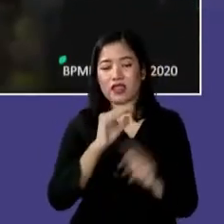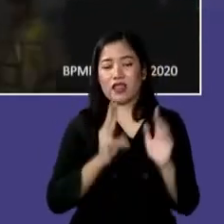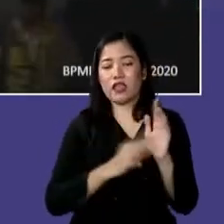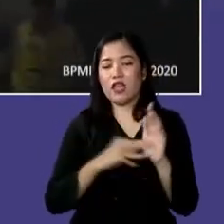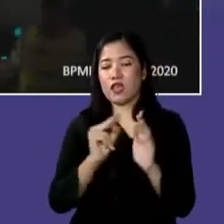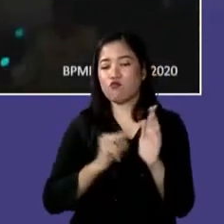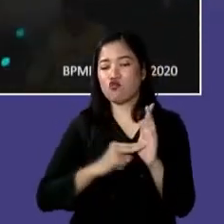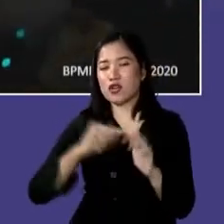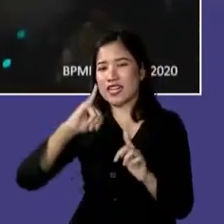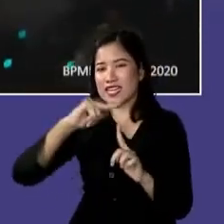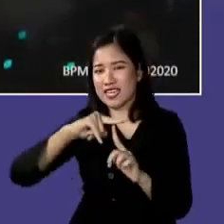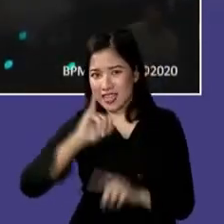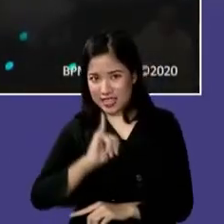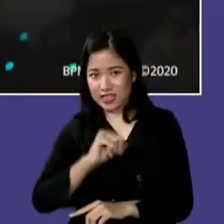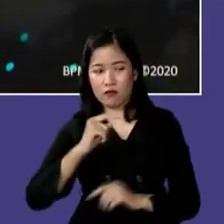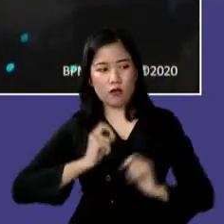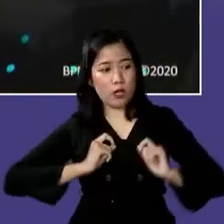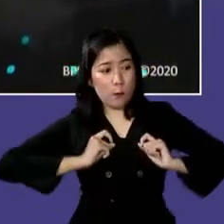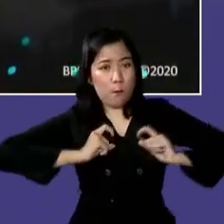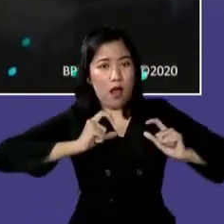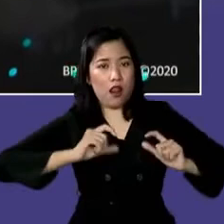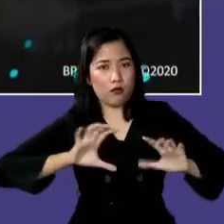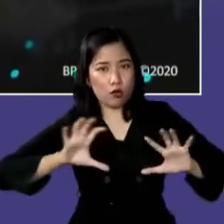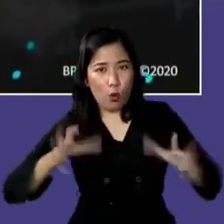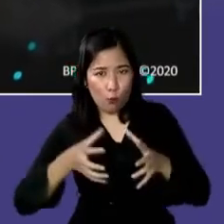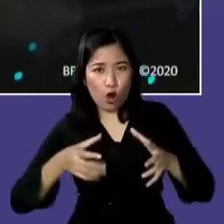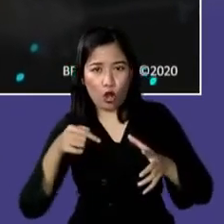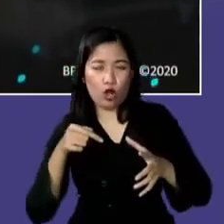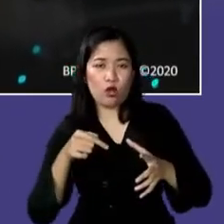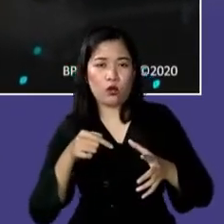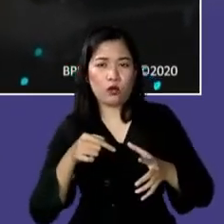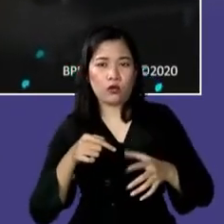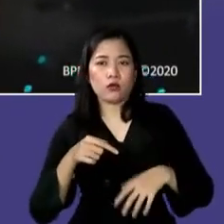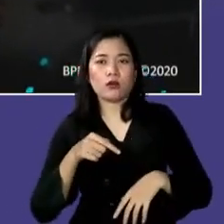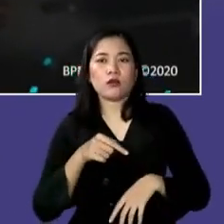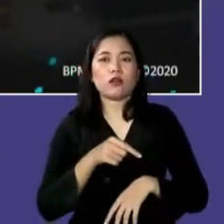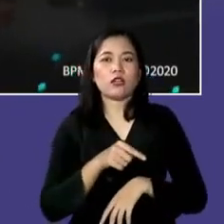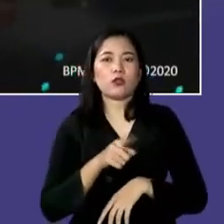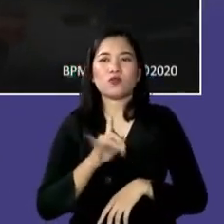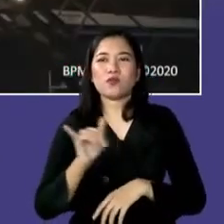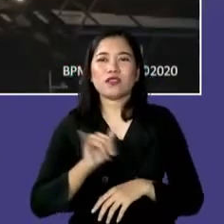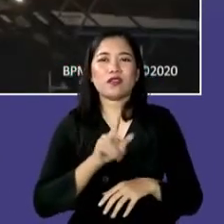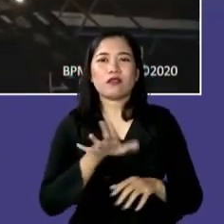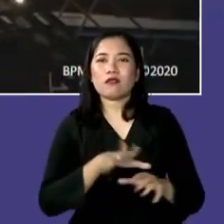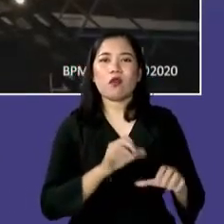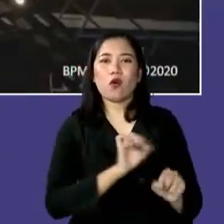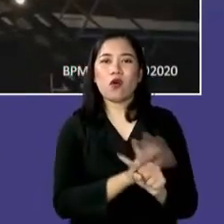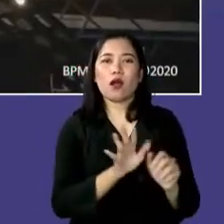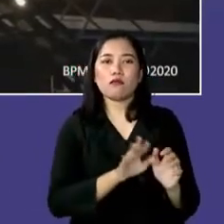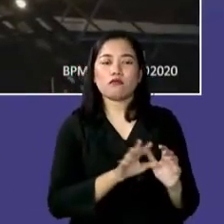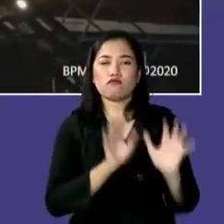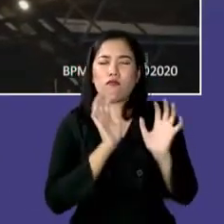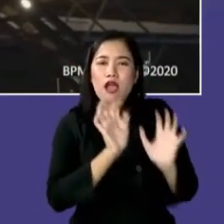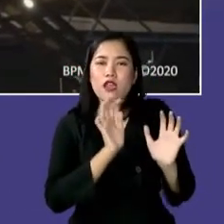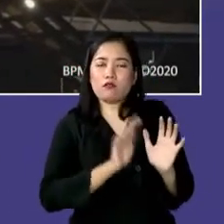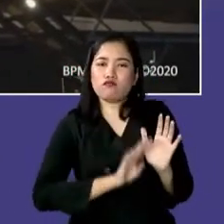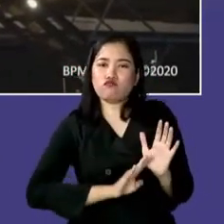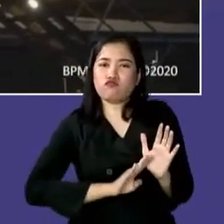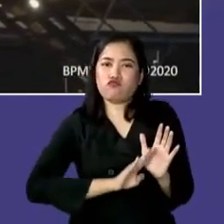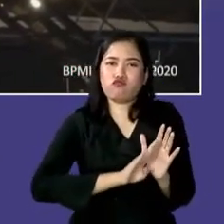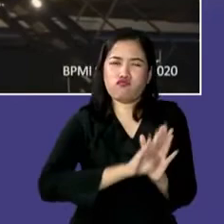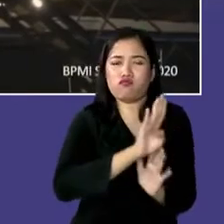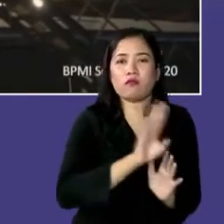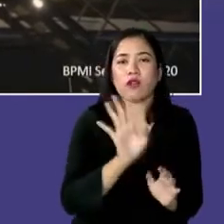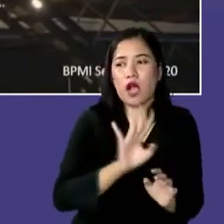melonjak mana kasusnya dia semua berates rumah sakit tidak mampu menampung ke petugas kesehatan juga